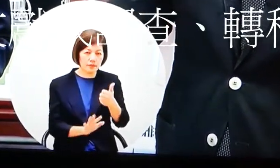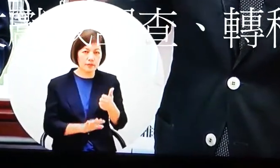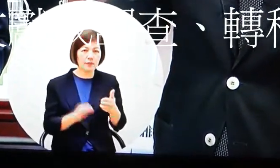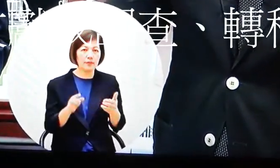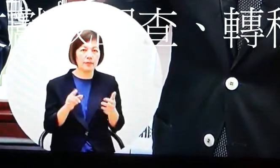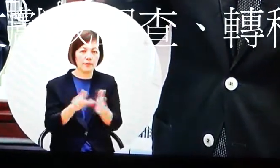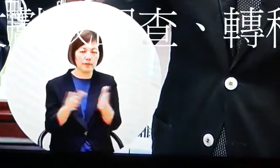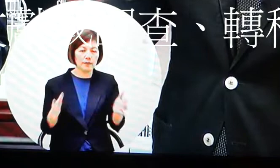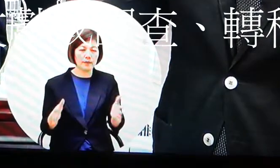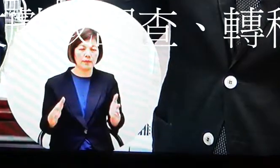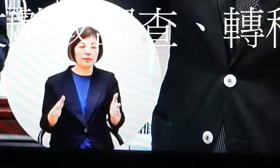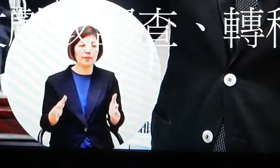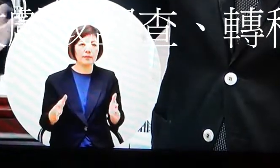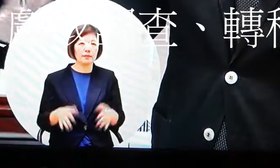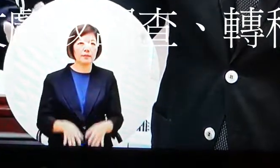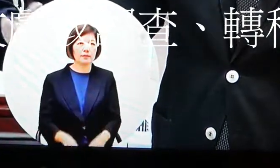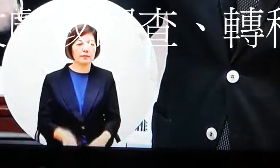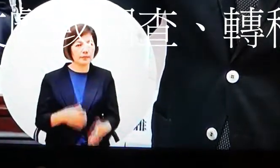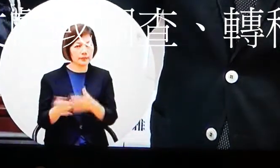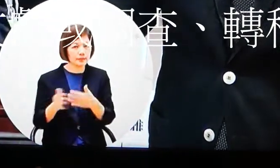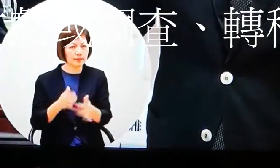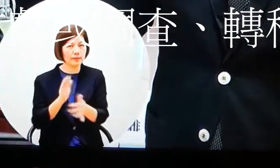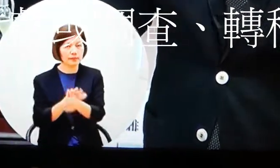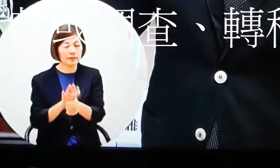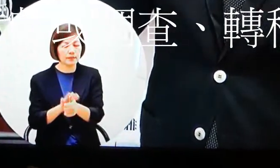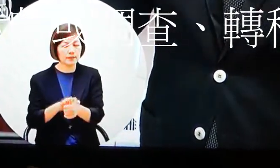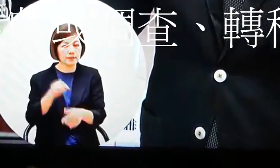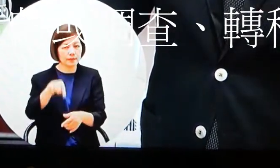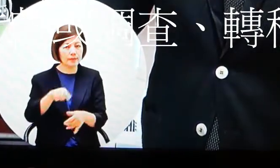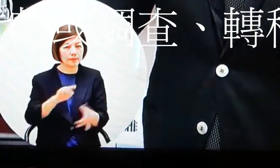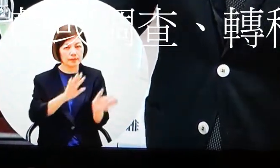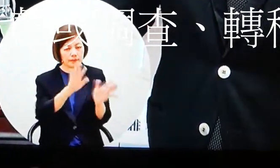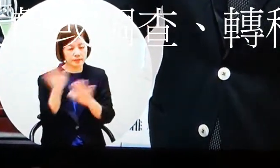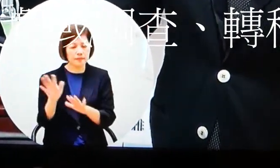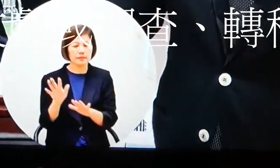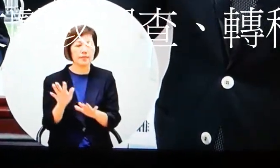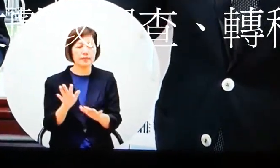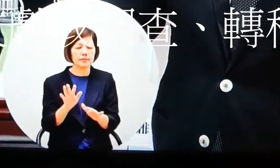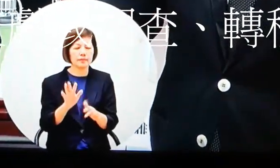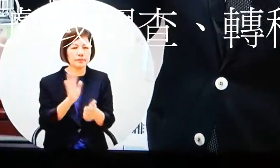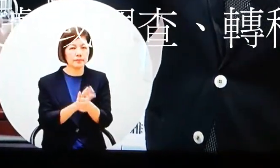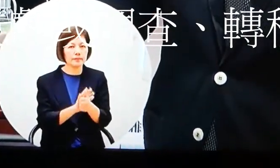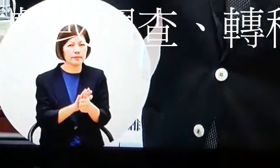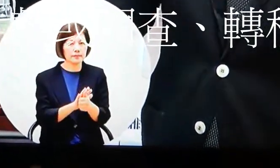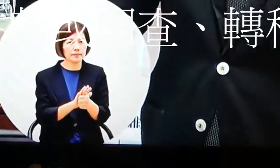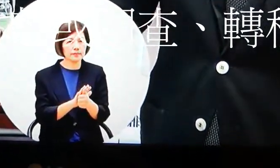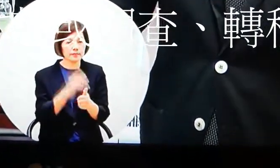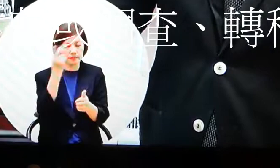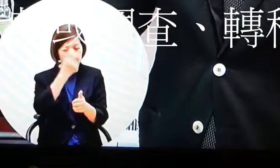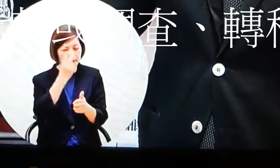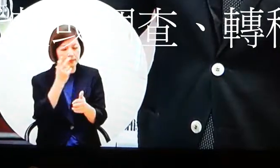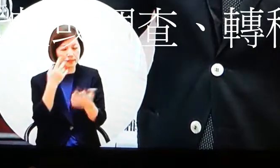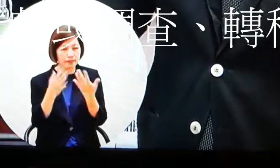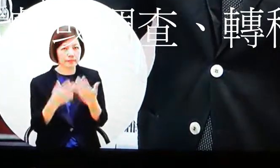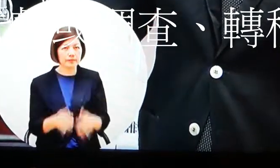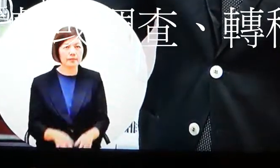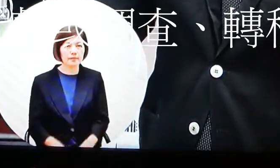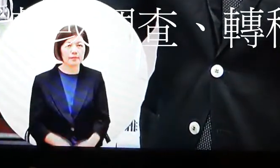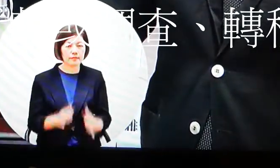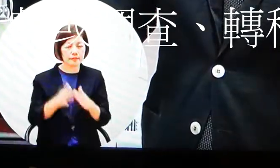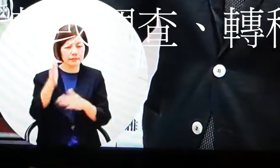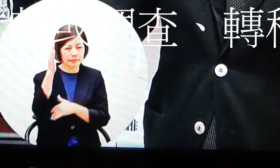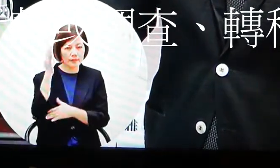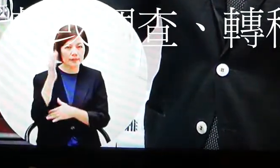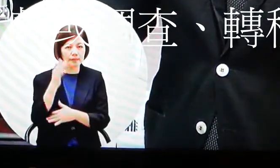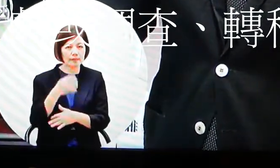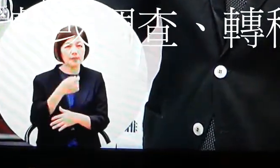候也协助在这个案子的这个相关的部分的厘清啊。那市政府又愿